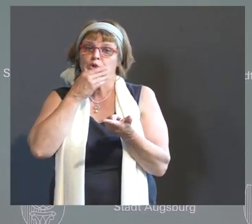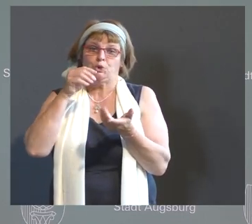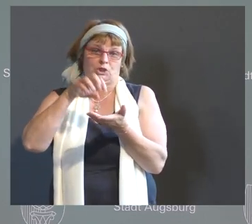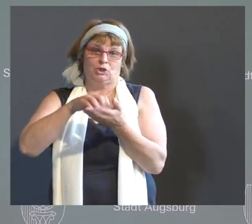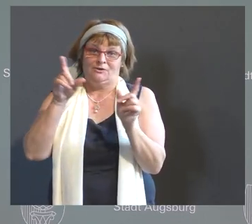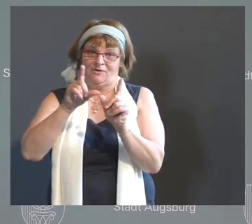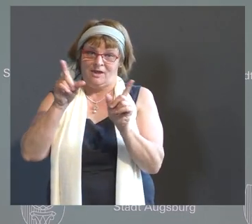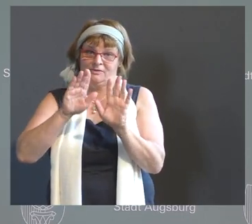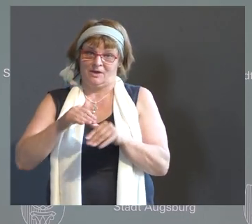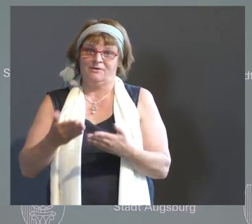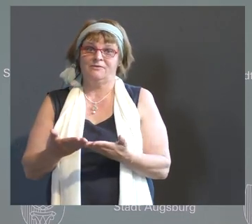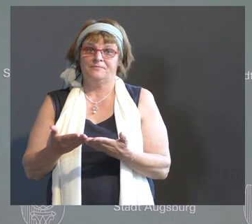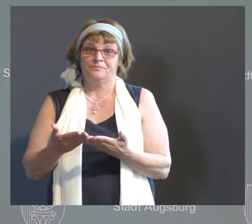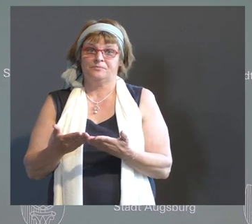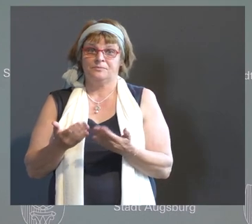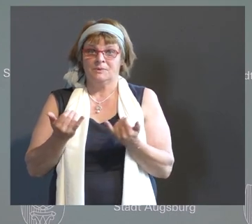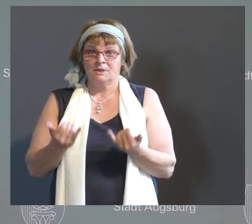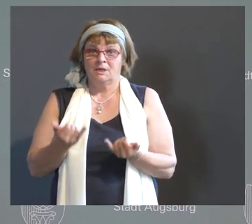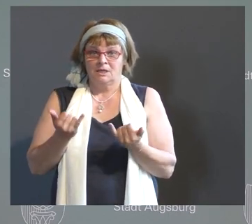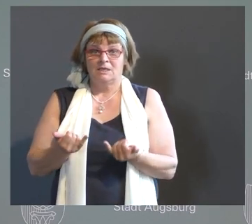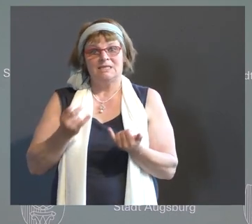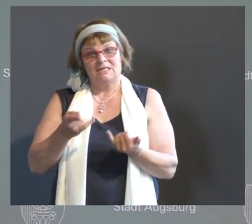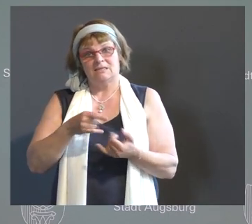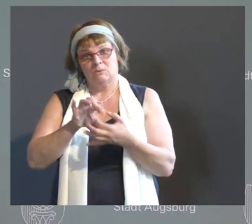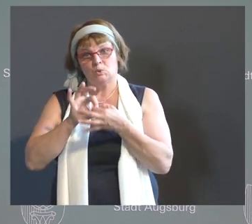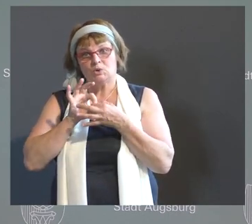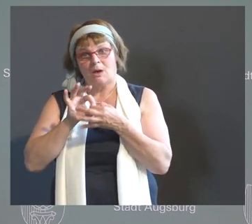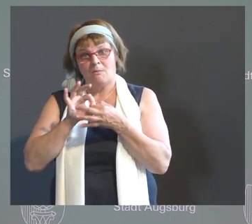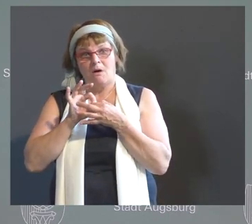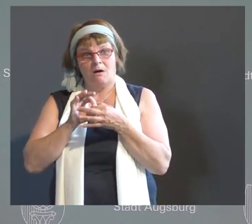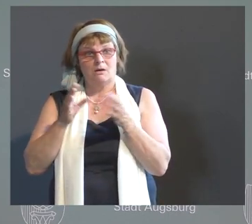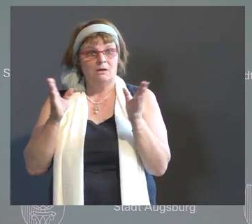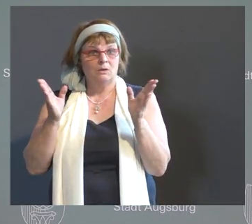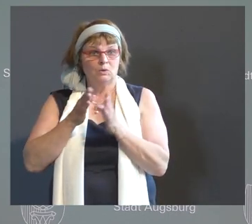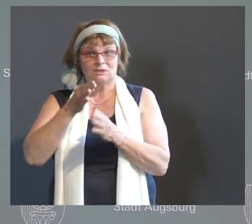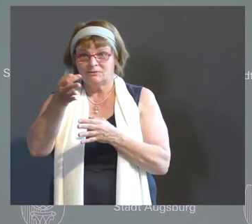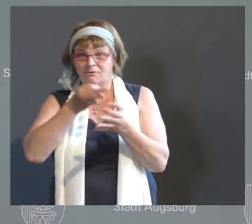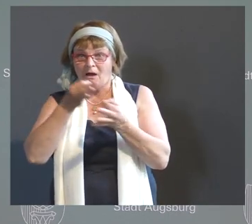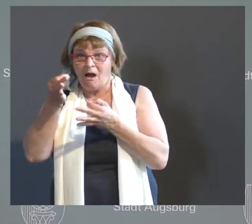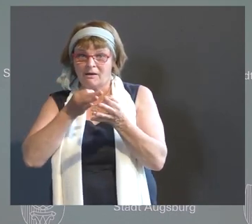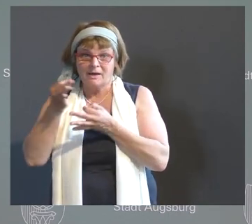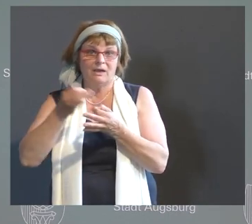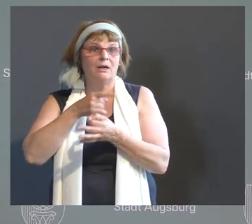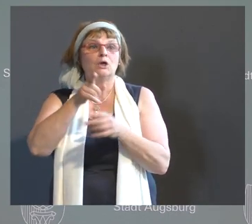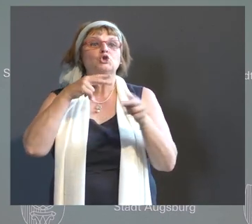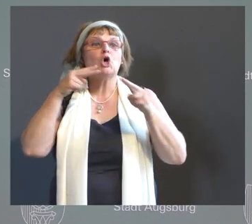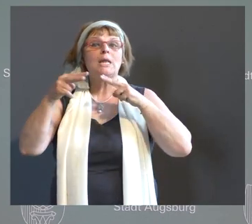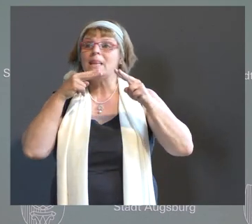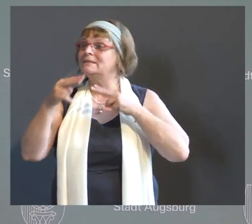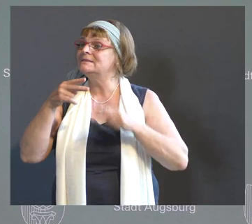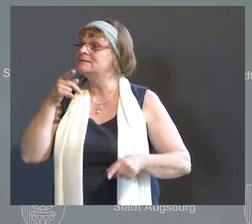die Journalistinnen und Journalisten hier im Fürstenzimmer fragen, ob es Fragen an dieser Stelle gibt. Herr Krug.